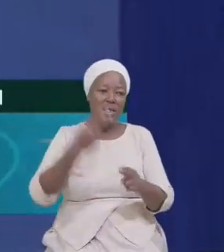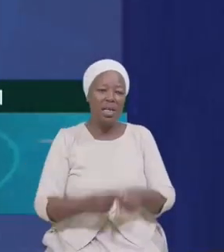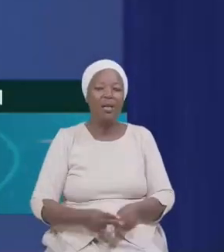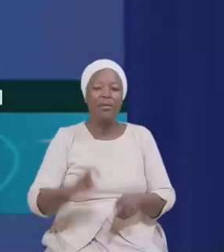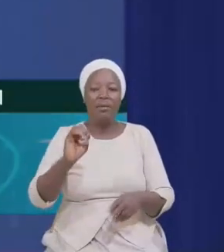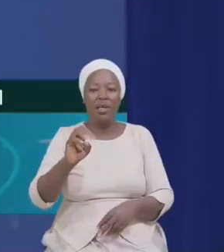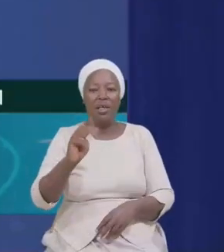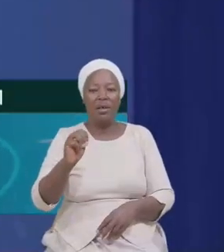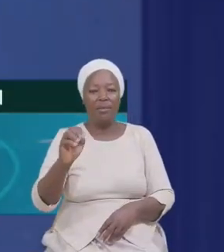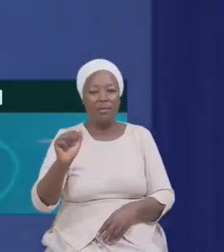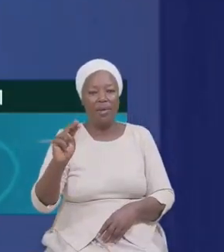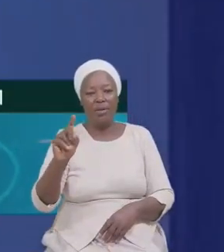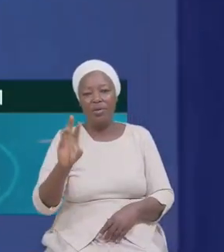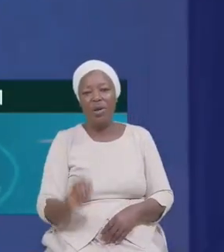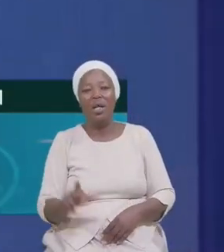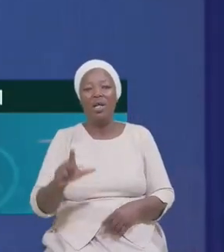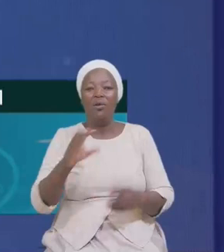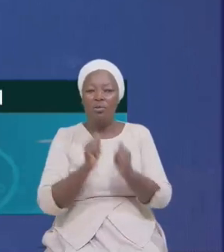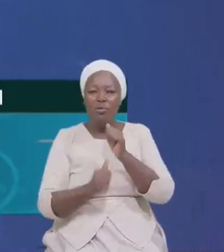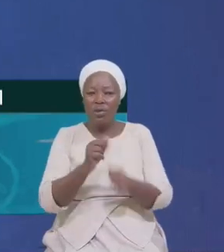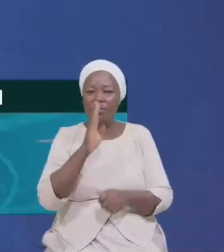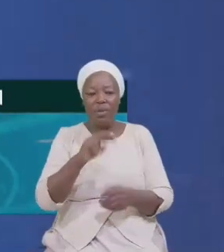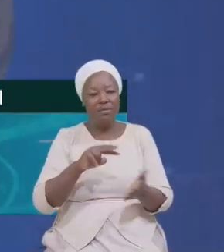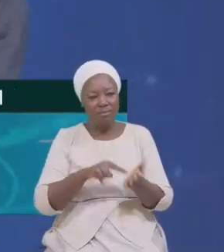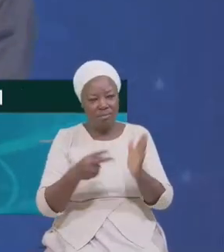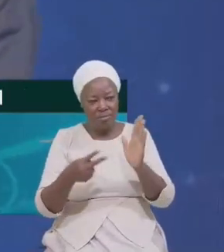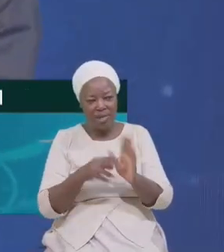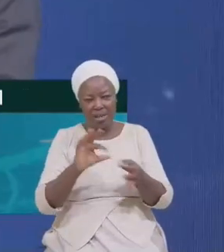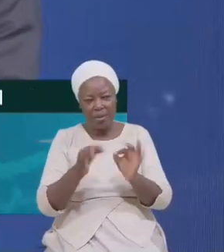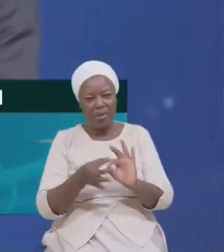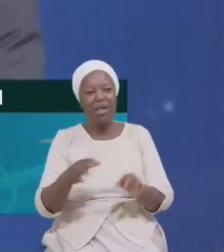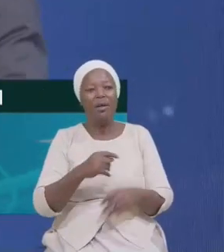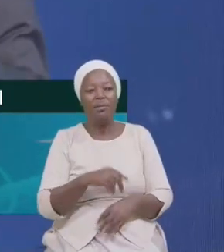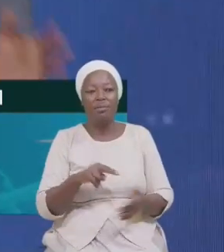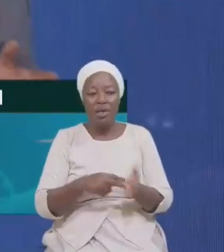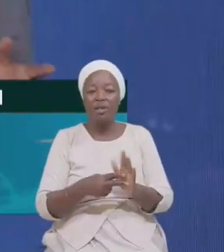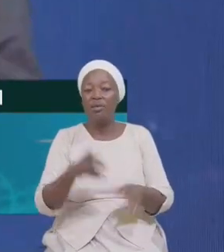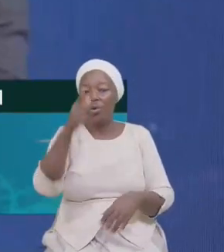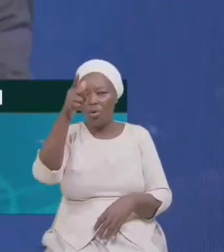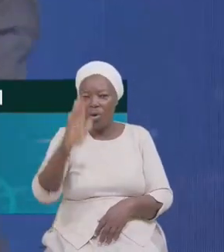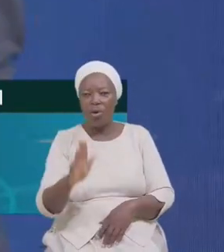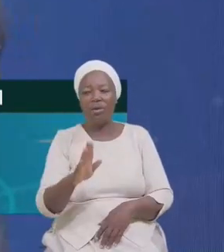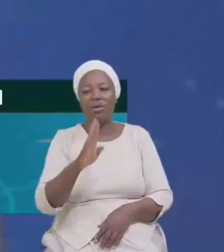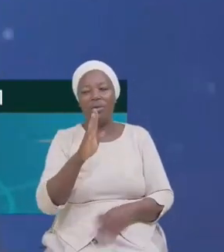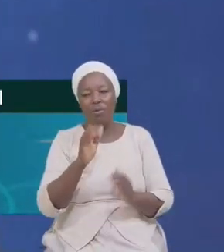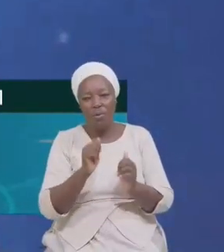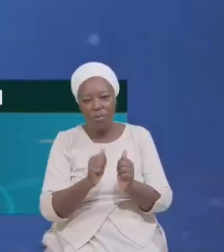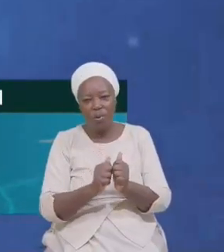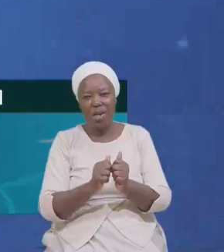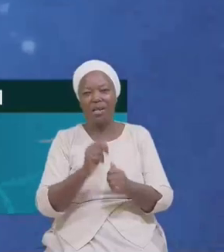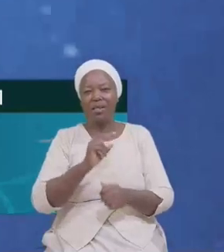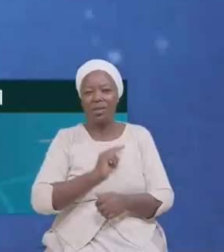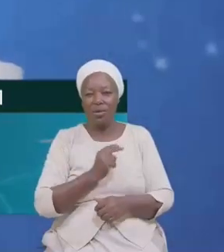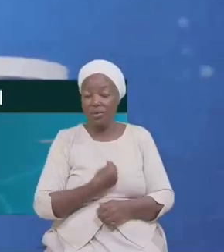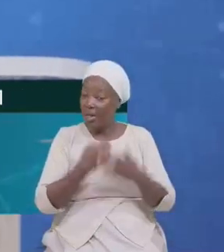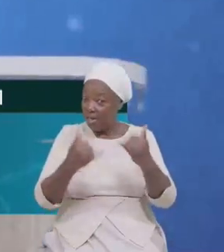d'Emmanuel, ce qui signifie Dieu avec nous. Maintenant, nous pouvons avoir Dieu